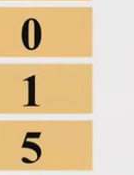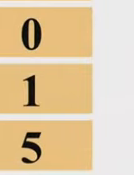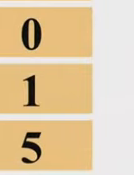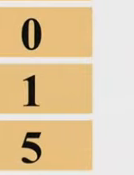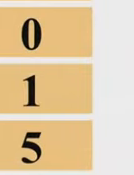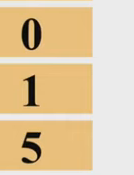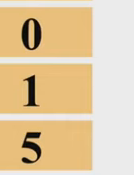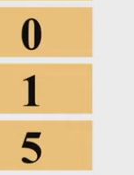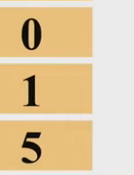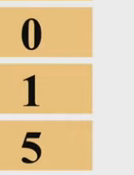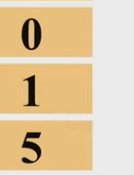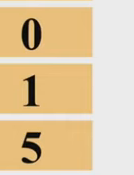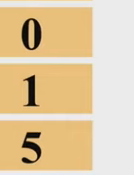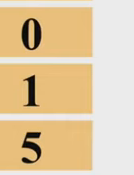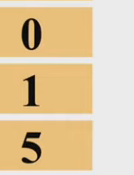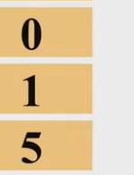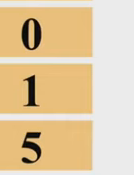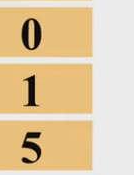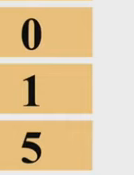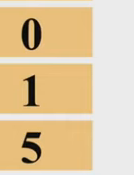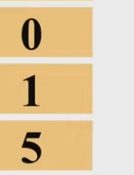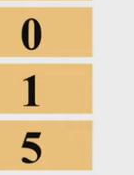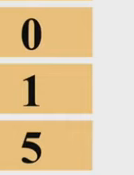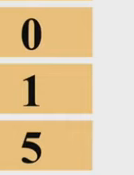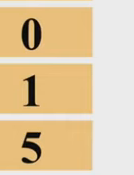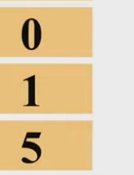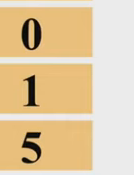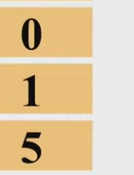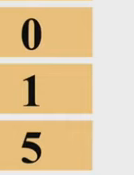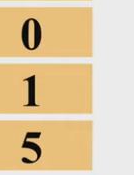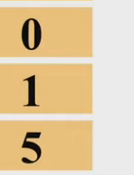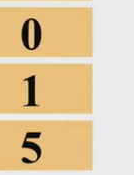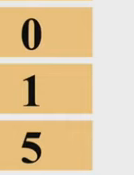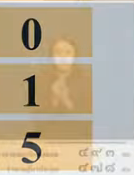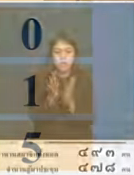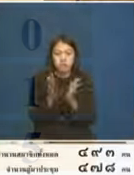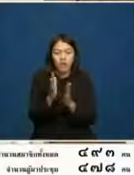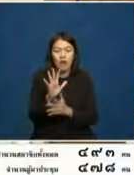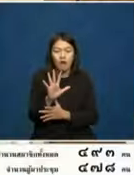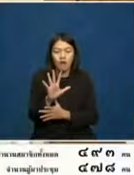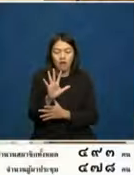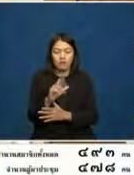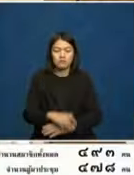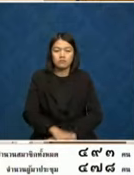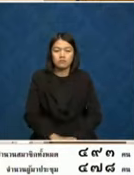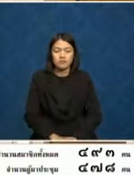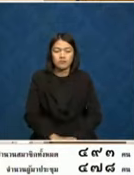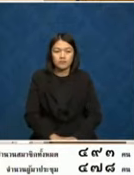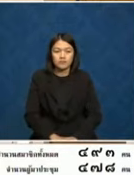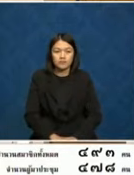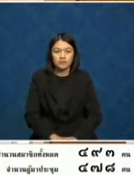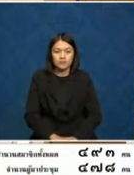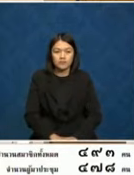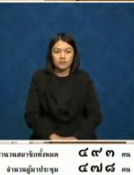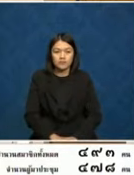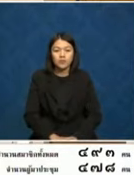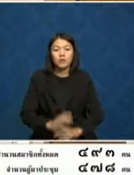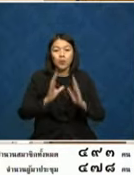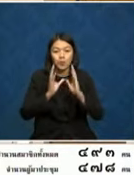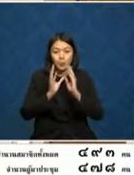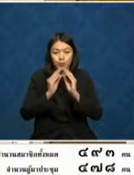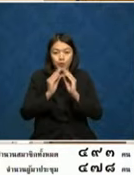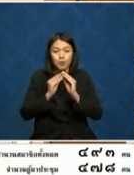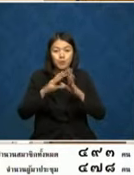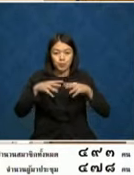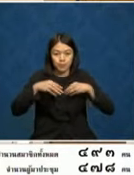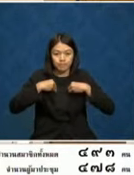ไม่มีงดออกเสียง1ไม่ลงคะแนน5นะครับ ถือว่าที่ประชุมนี้เห็น